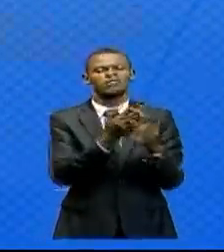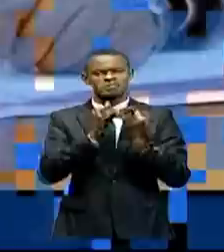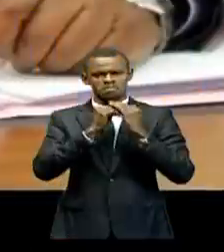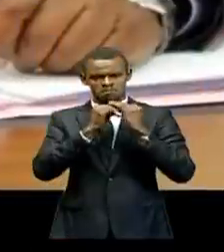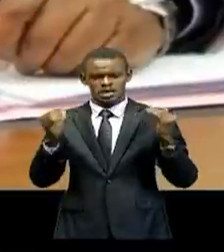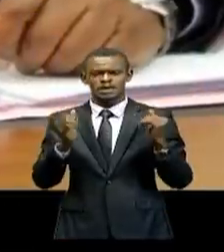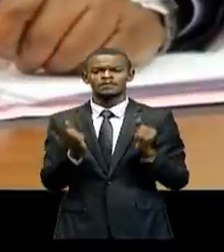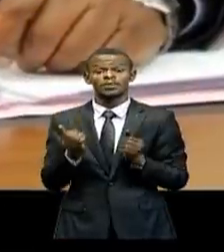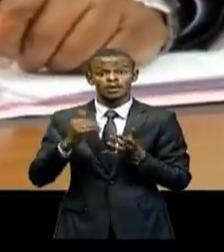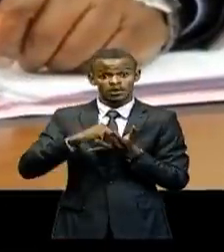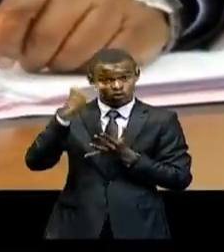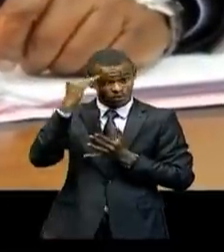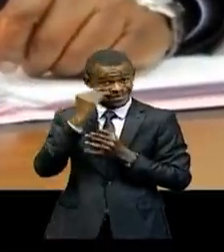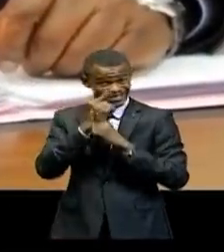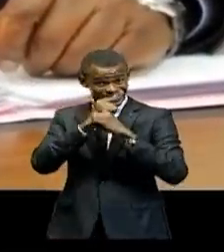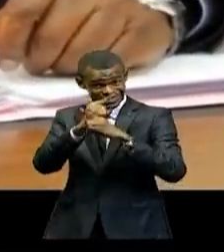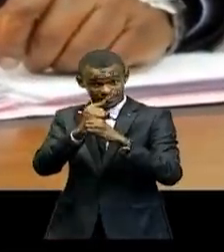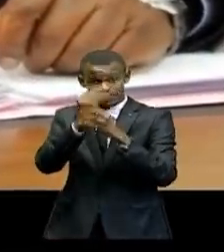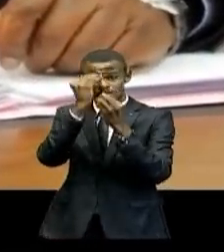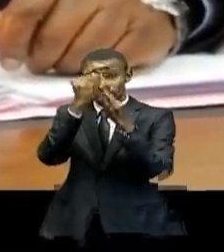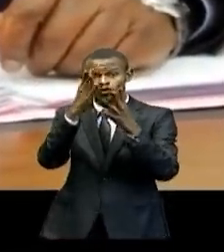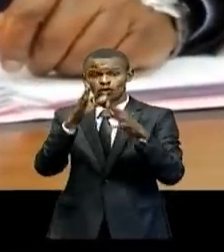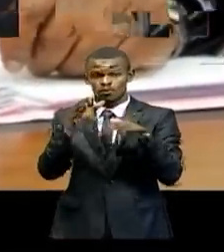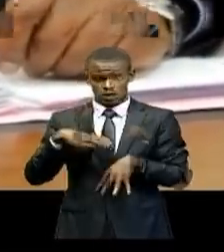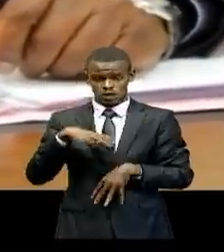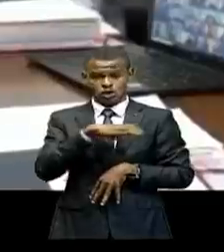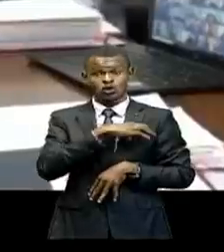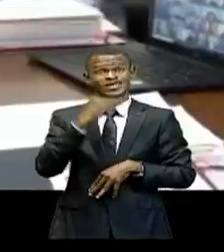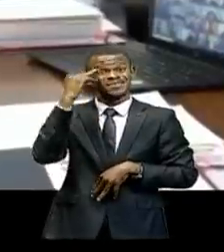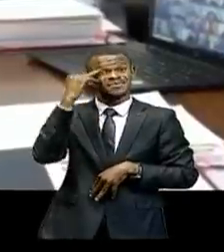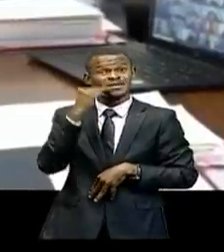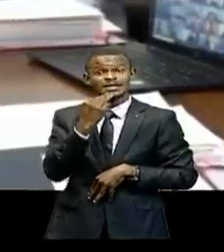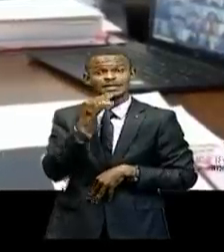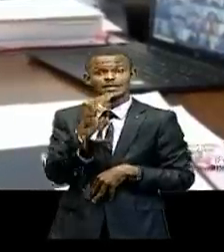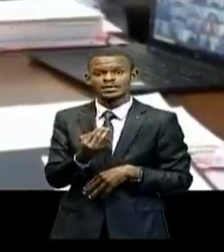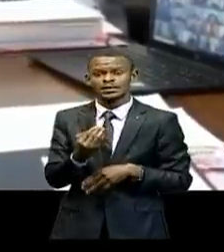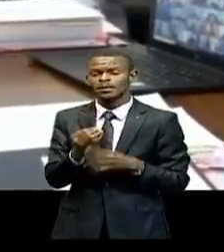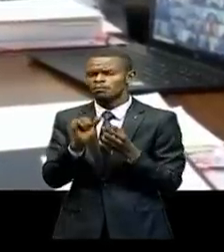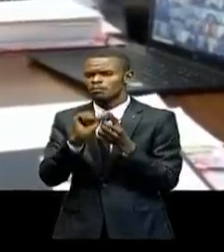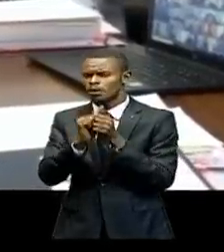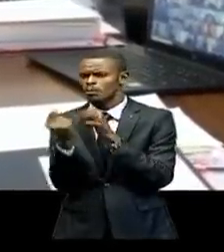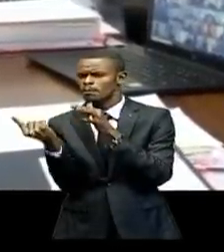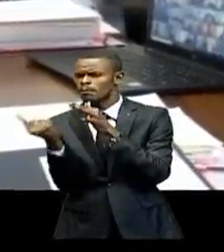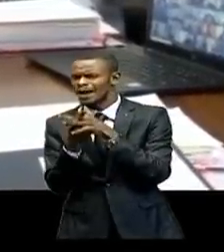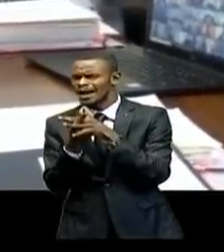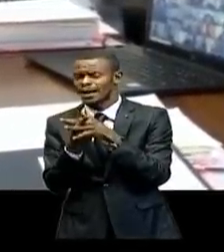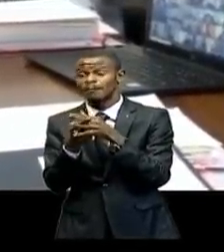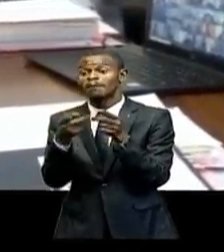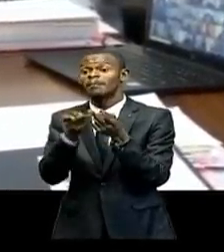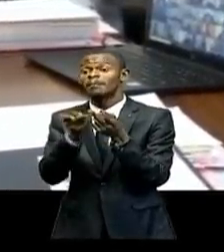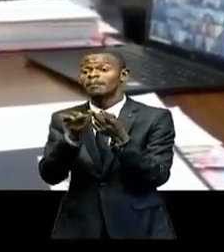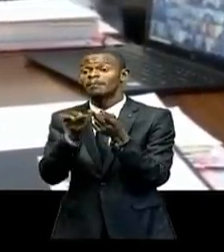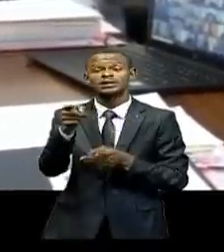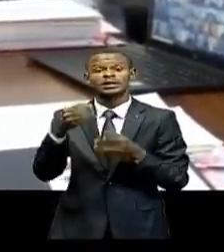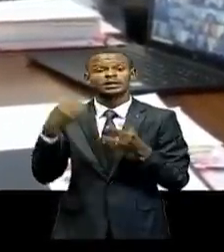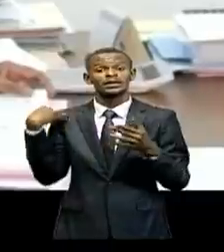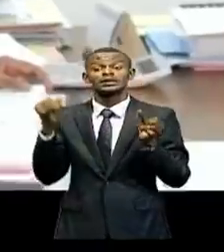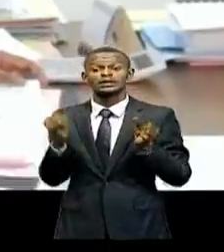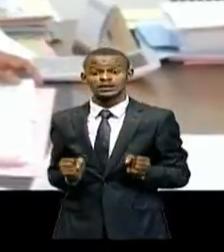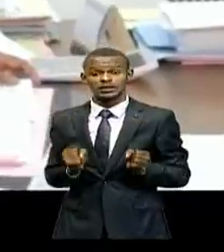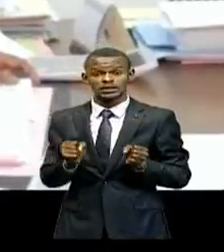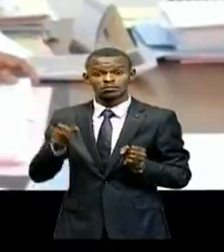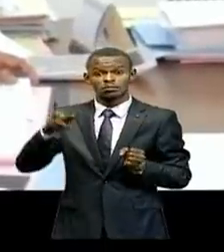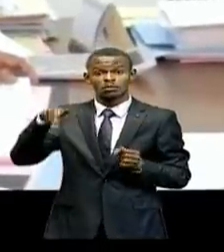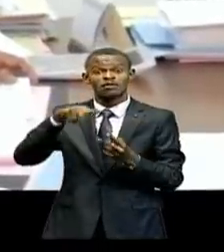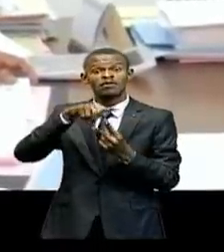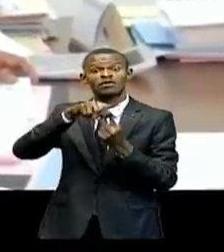Conseil sur quelques faits qui ont marqué les trois secteurs opérationnels sous état de siège. Le ministre de la